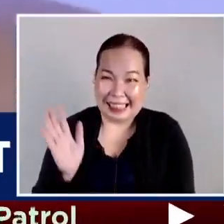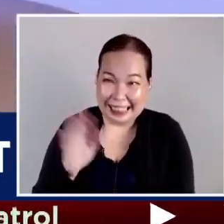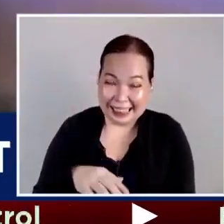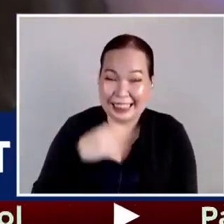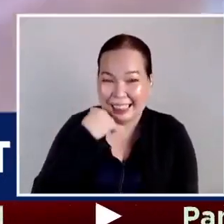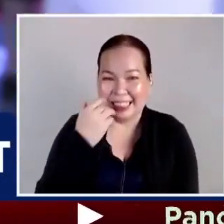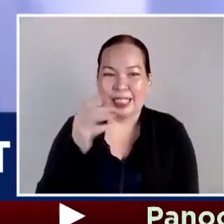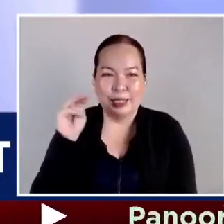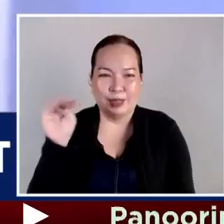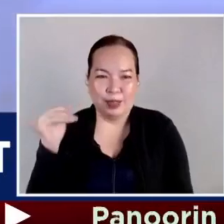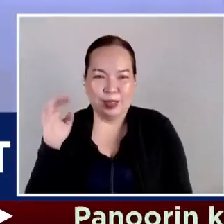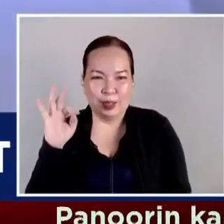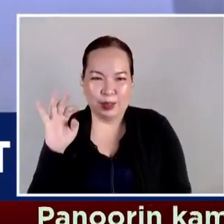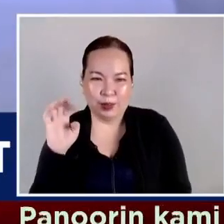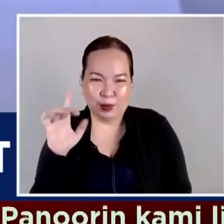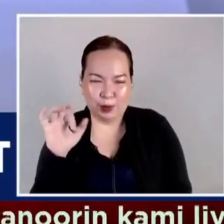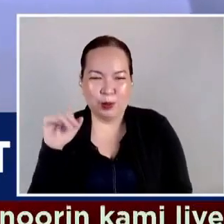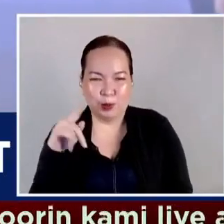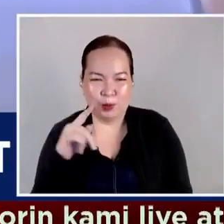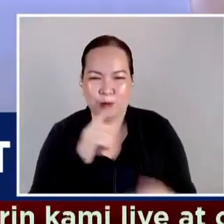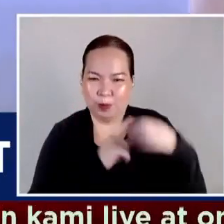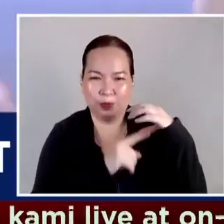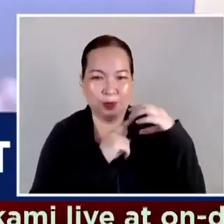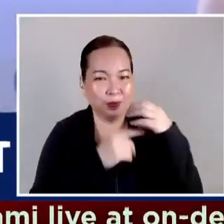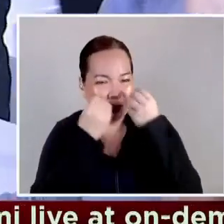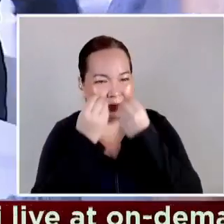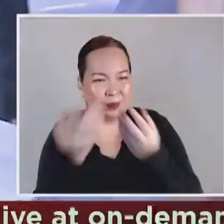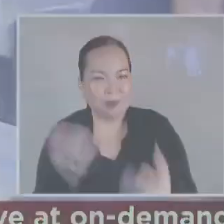Felipe, ABS-CBN News.